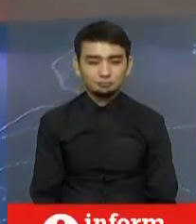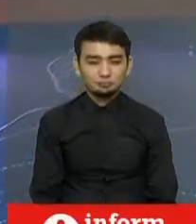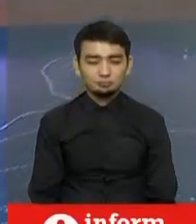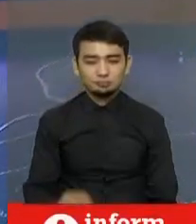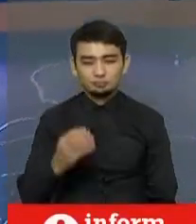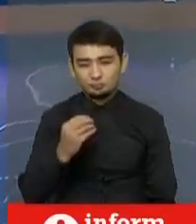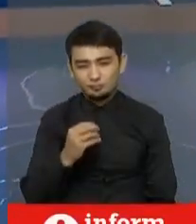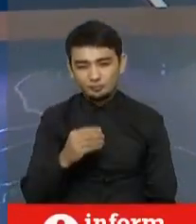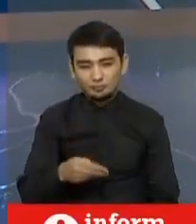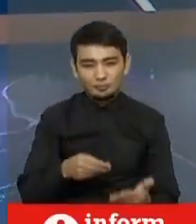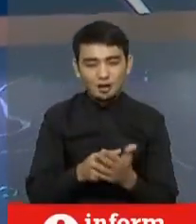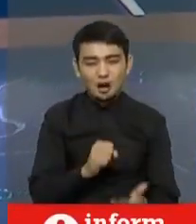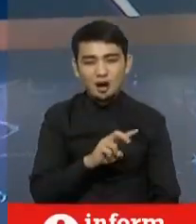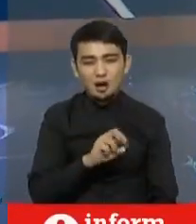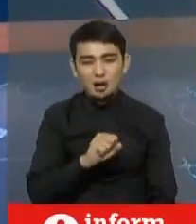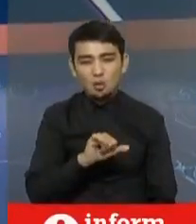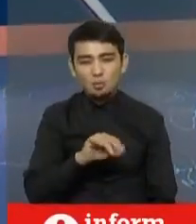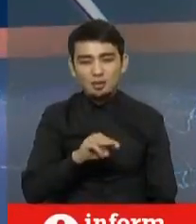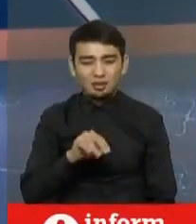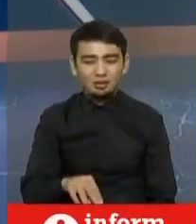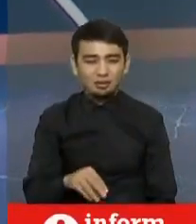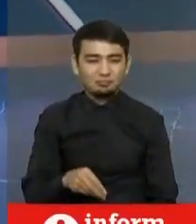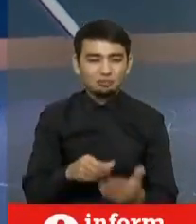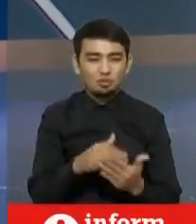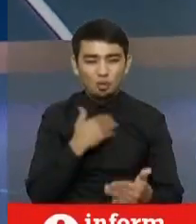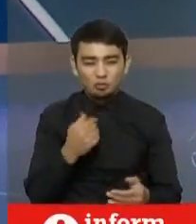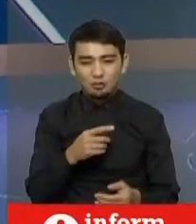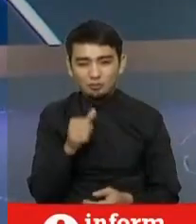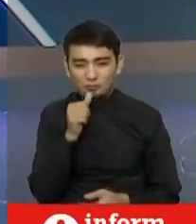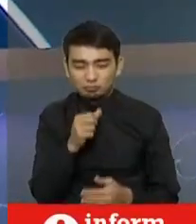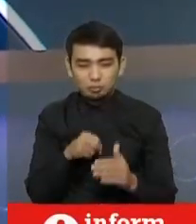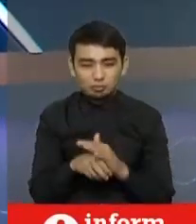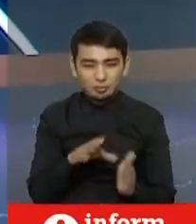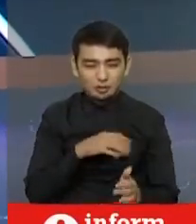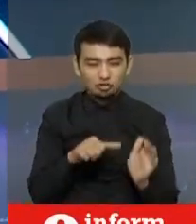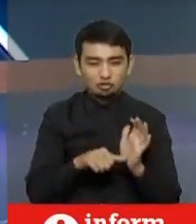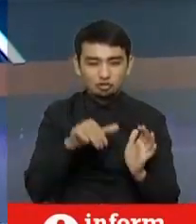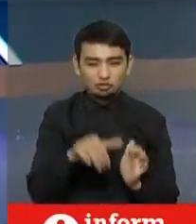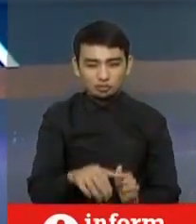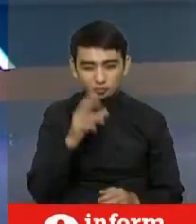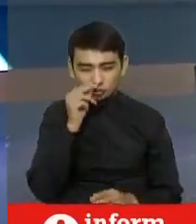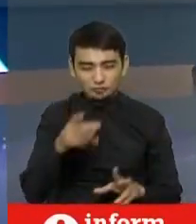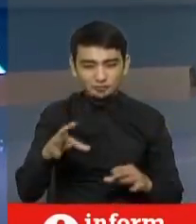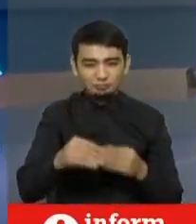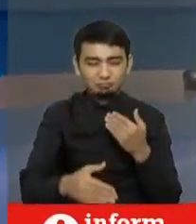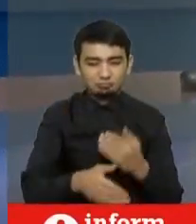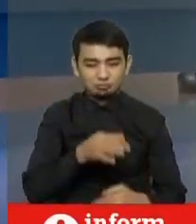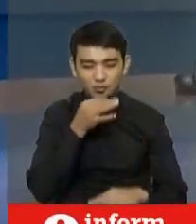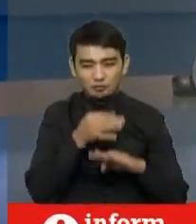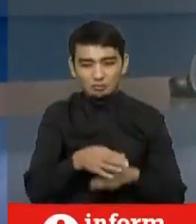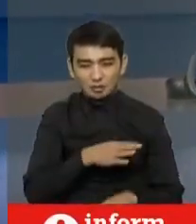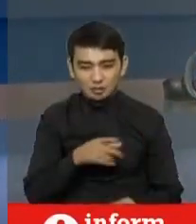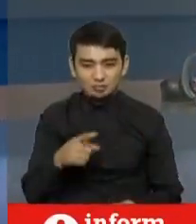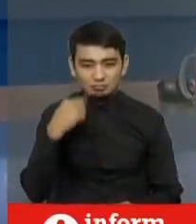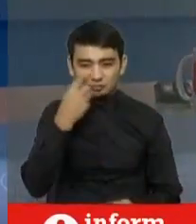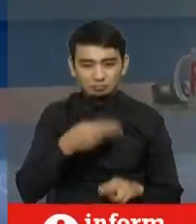Елімізде алимент төлеуден жалтарған 6000 азамат әкімшілік және қылмыстық жауапкершілікке тартылды. Алимент төлемеудің негізгі себебі